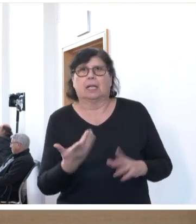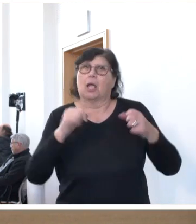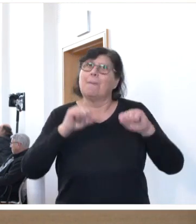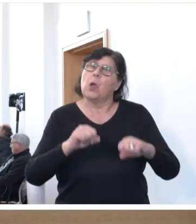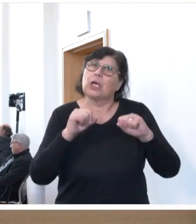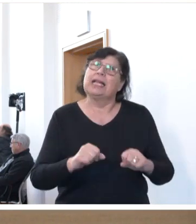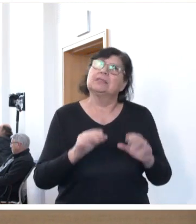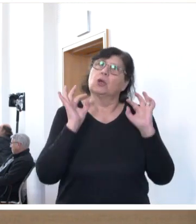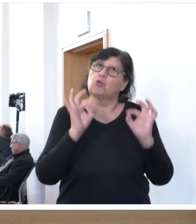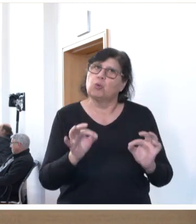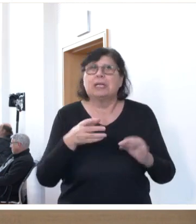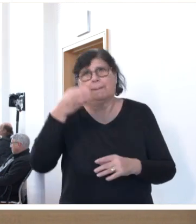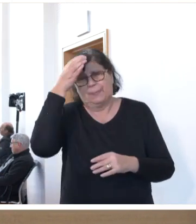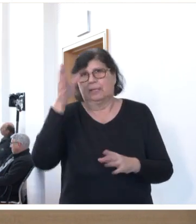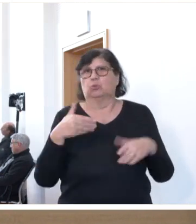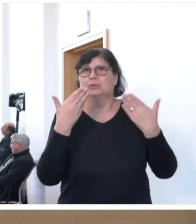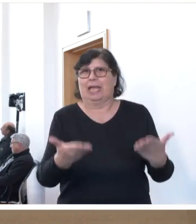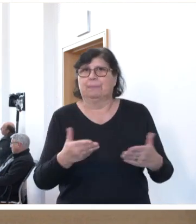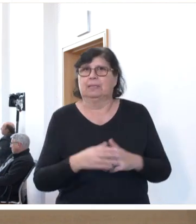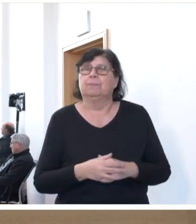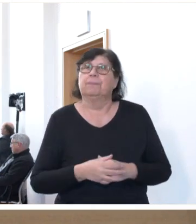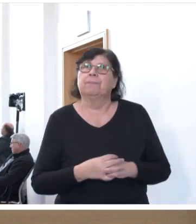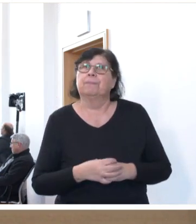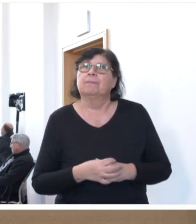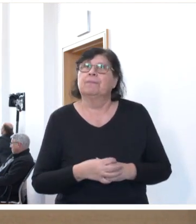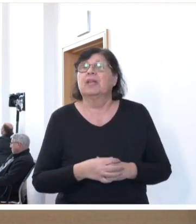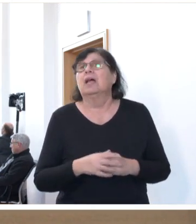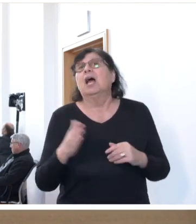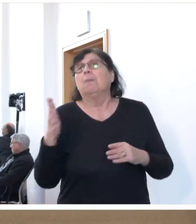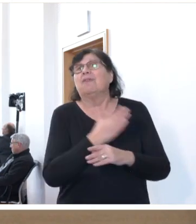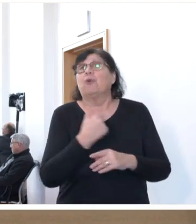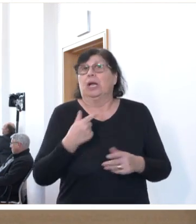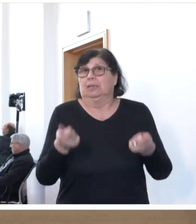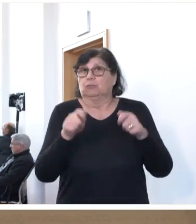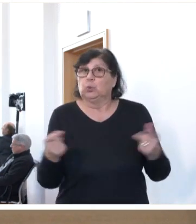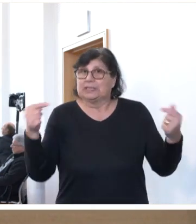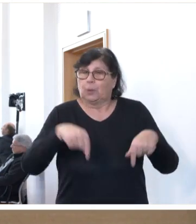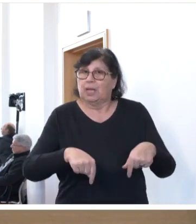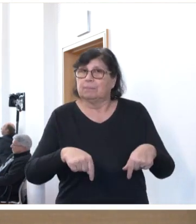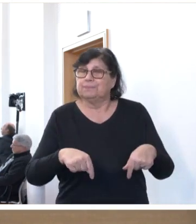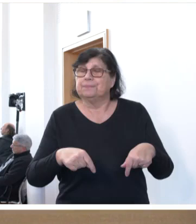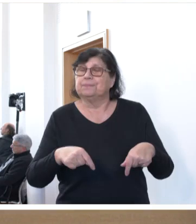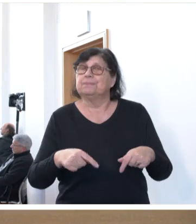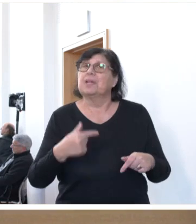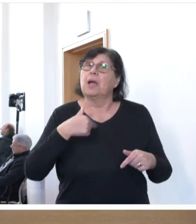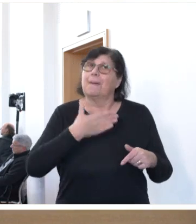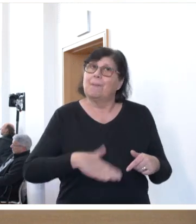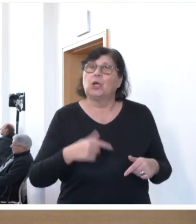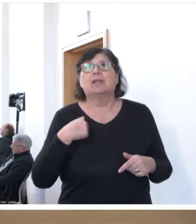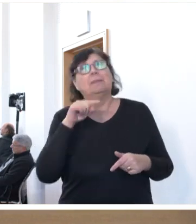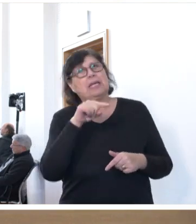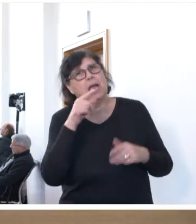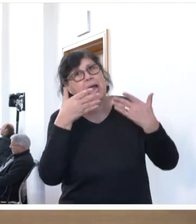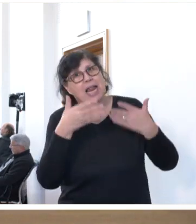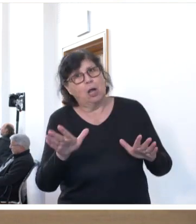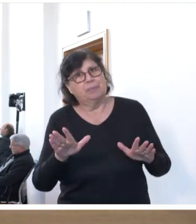möglichst optimale Bildung zu gewähren. Und bevor ich zum Schluss komme, möchte ich mit Ihrer Erlaubnis,